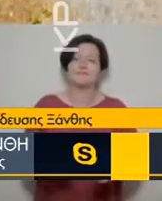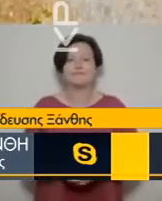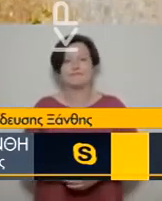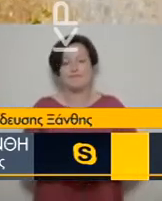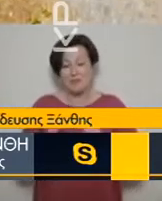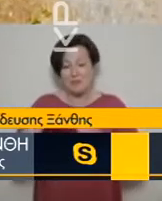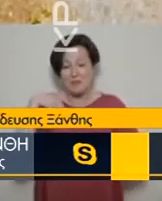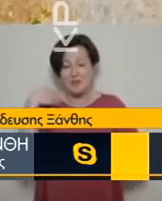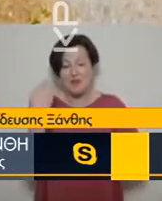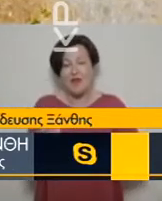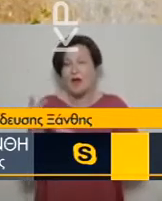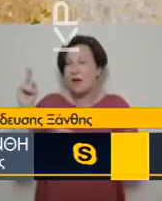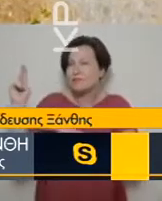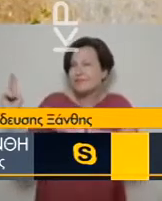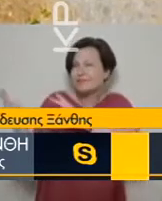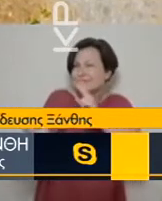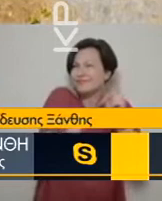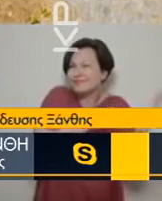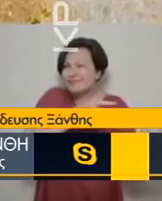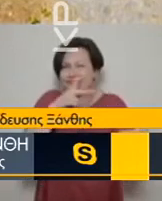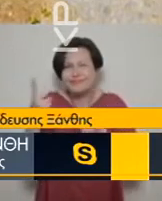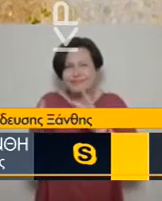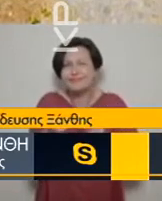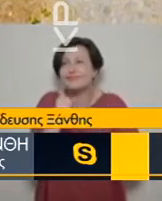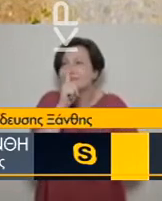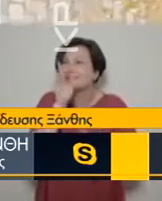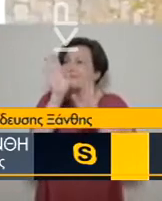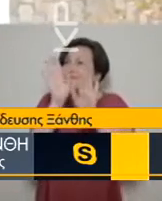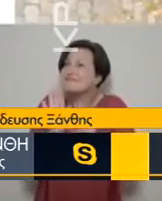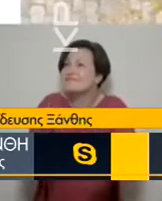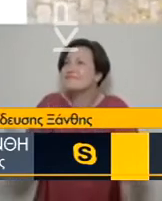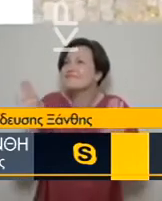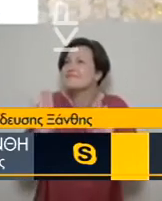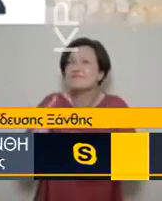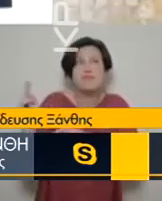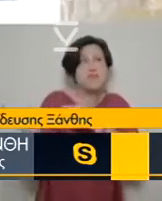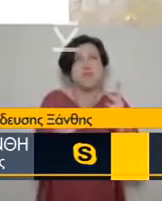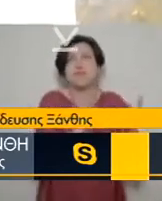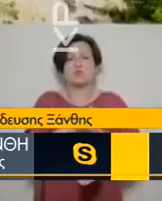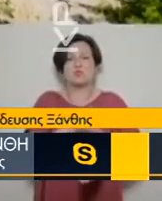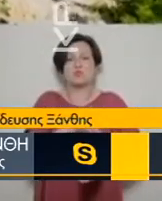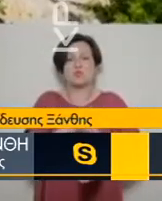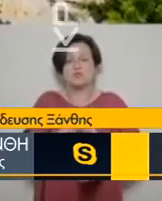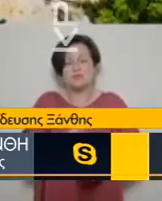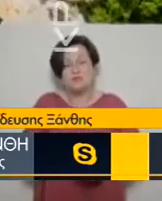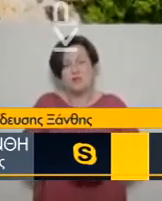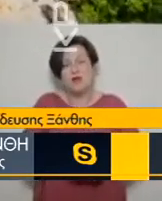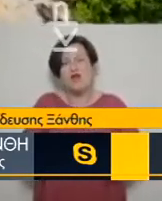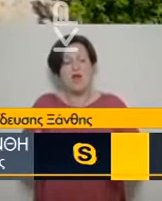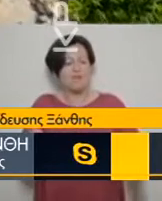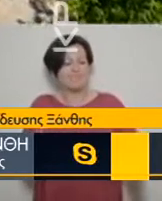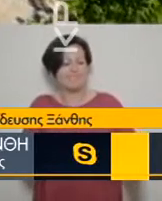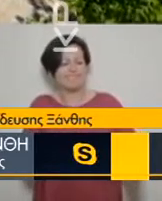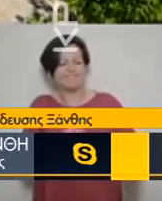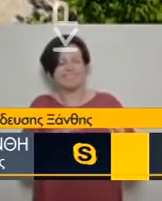η ιδέα, αφού επιλέξαμε ένα-δύο τραγούδια, ξεκίνησε η ιδέα να ηχογραφήσουμε ένα τραγούδι, τα παιδιά δηλαδή να ηχογραφήσουν ένα